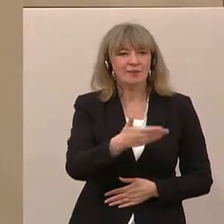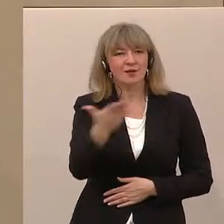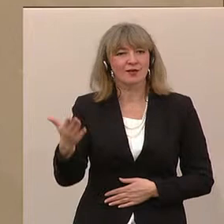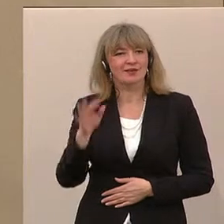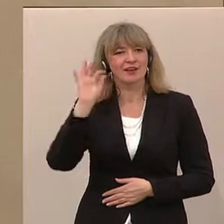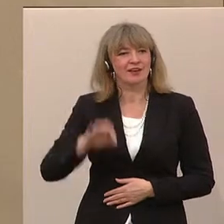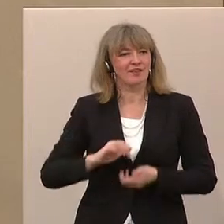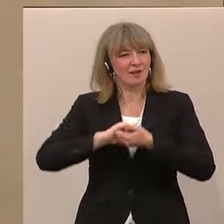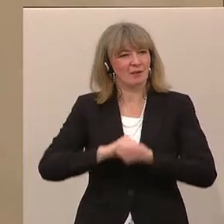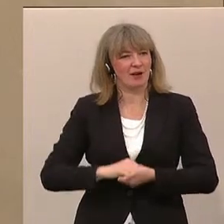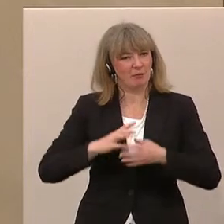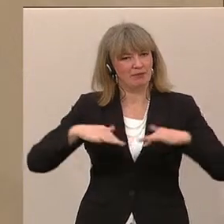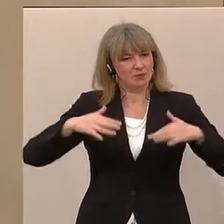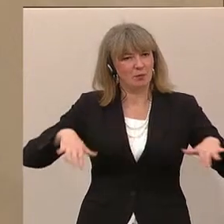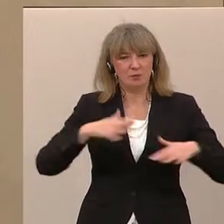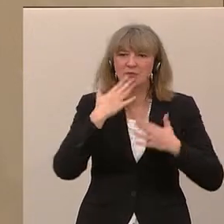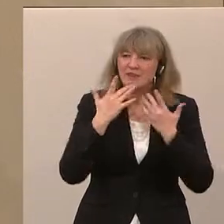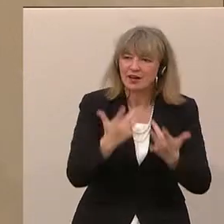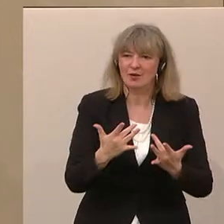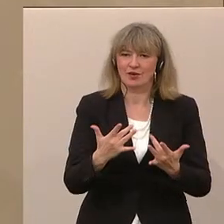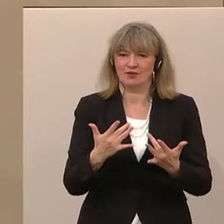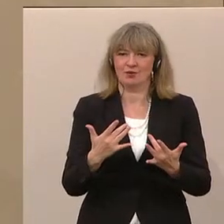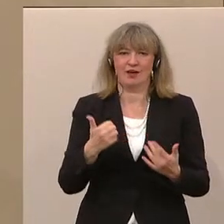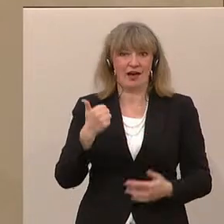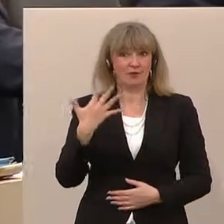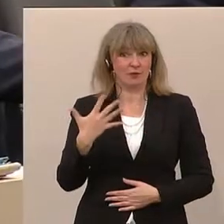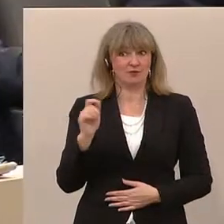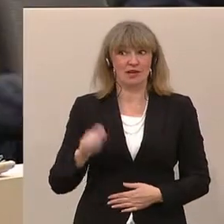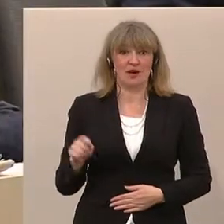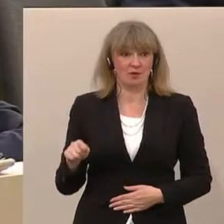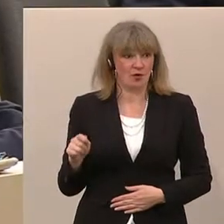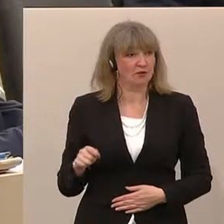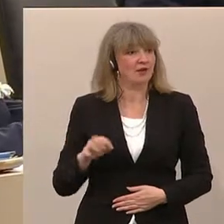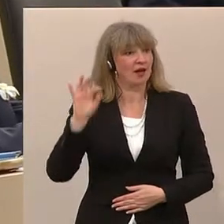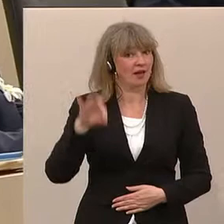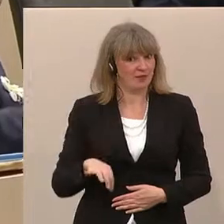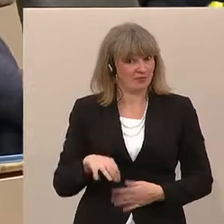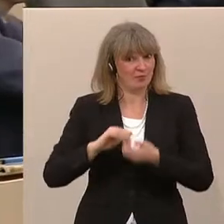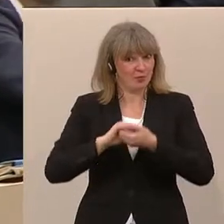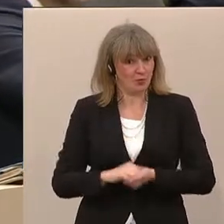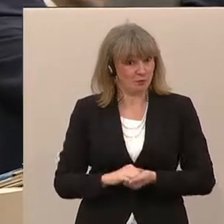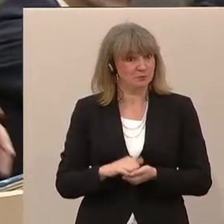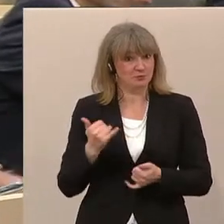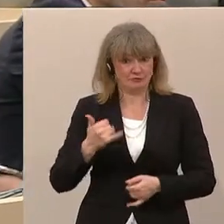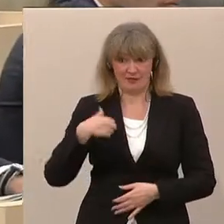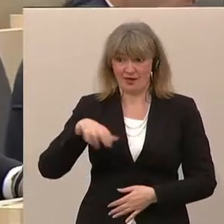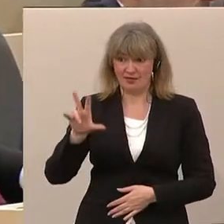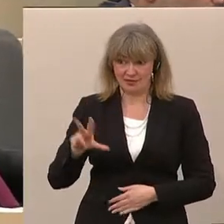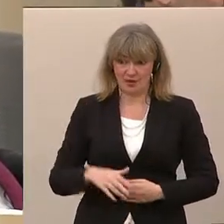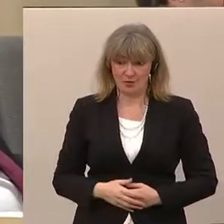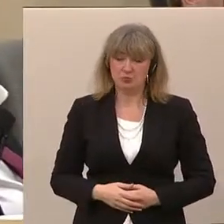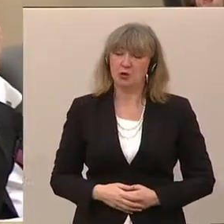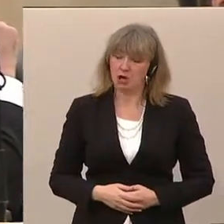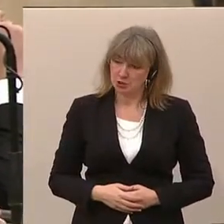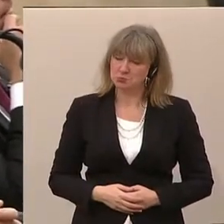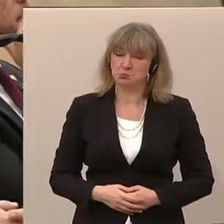Freiheitlichen Parlamentsclubs auch gratulieren. 51 Abgeordnete des Freiheitlichen Parlamentsclubs, die heute angelobt worden sind. Das